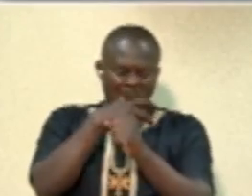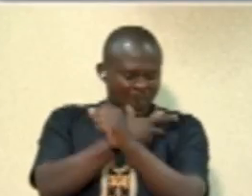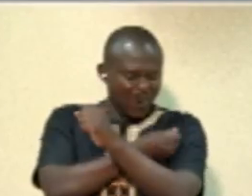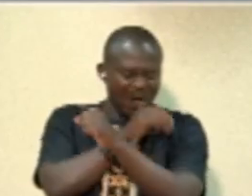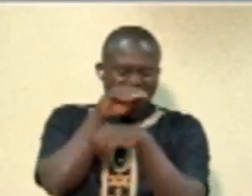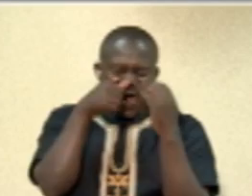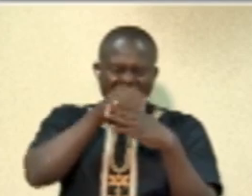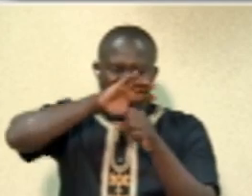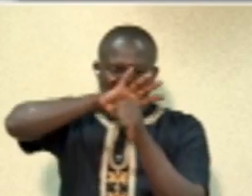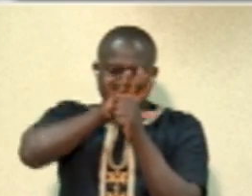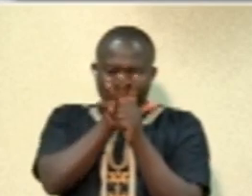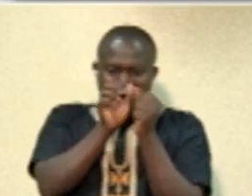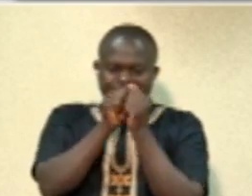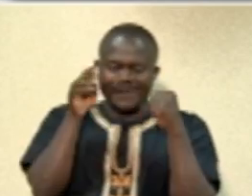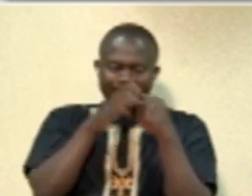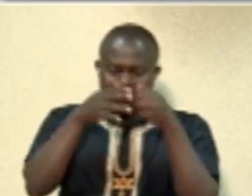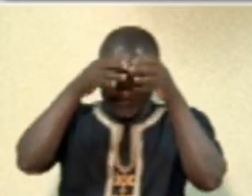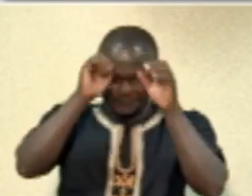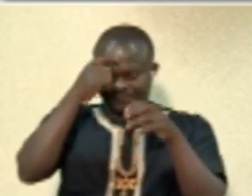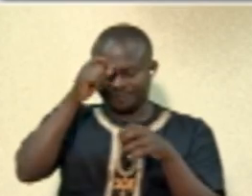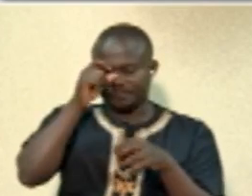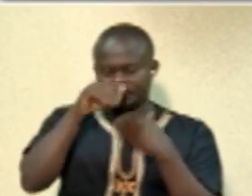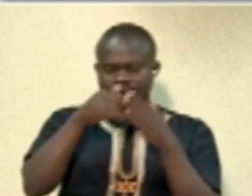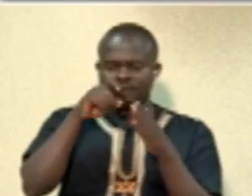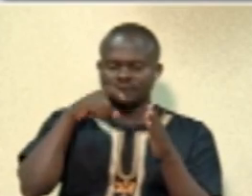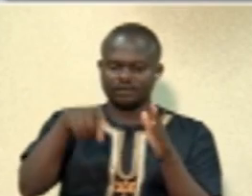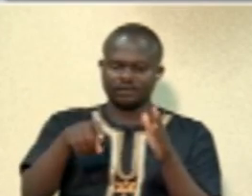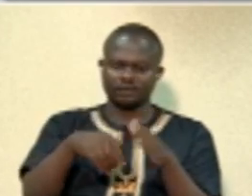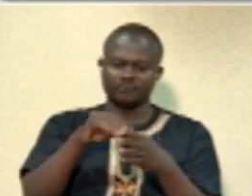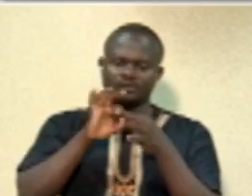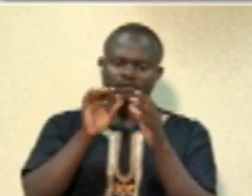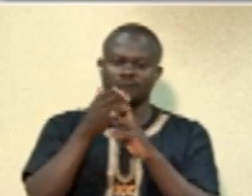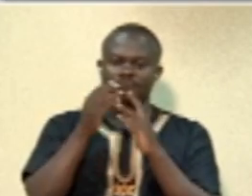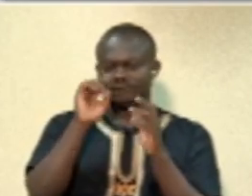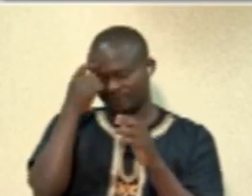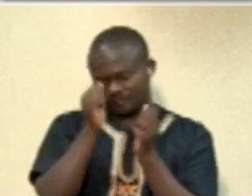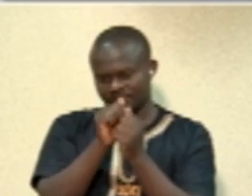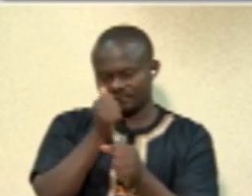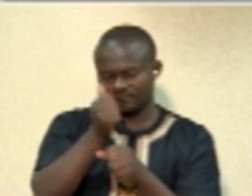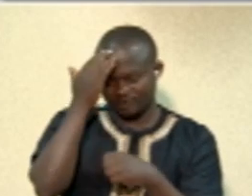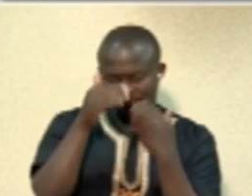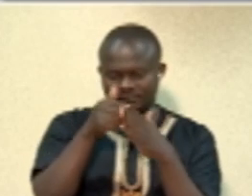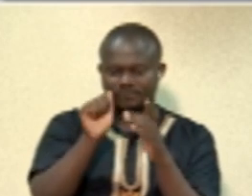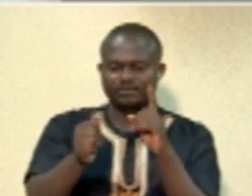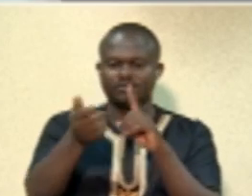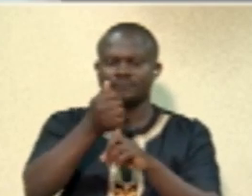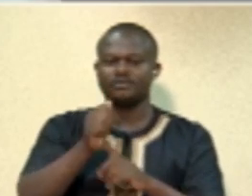iza COVID-19 Perezida Paul KAGAME yavuze ko hakenewe ubufatanye hagati ya leta n'abikorera kugira ngo ibyo